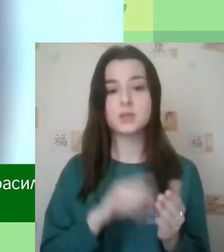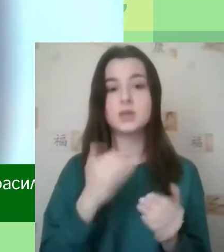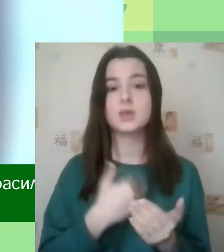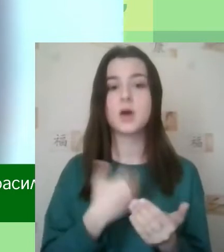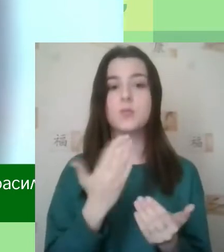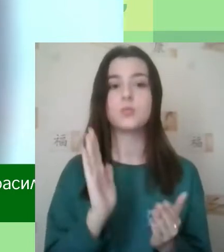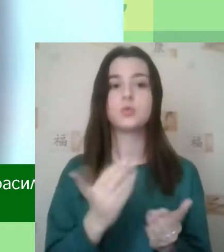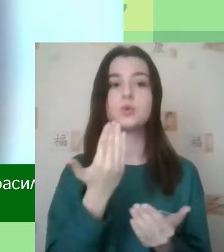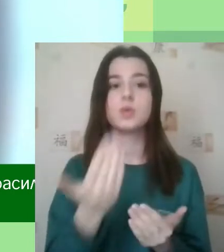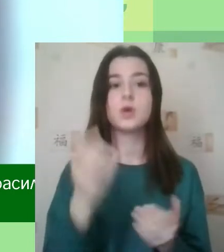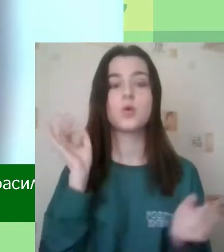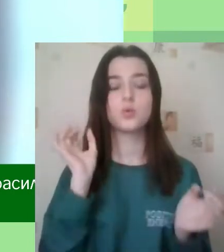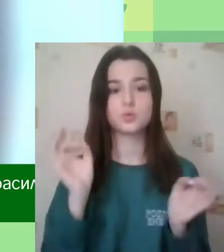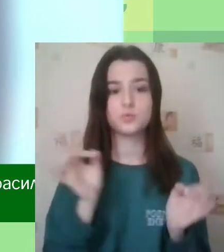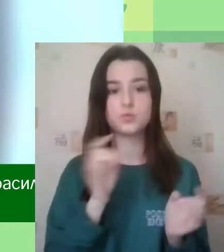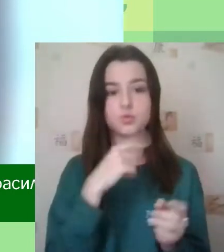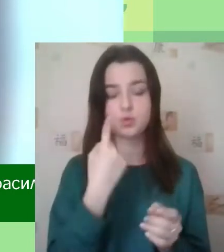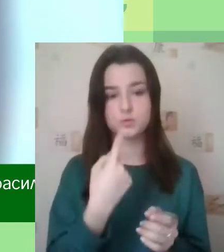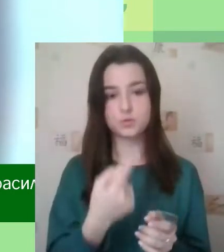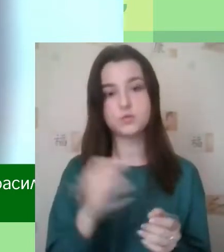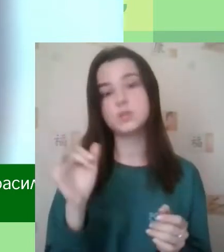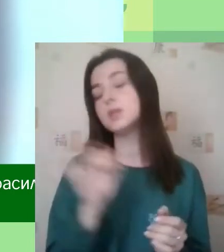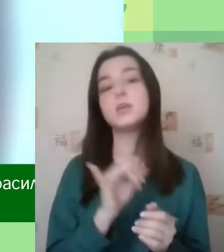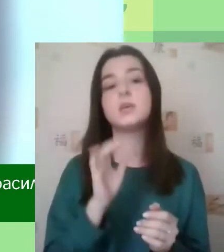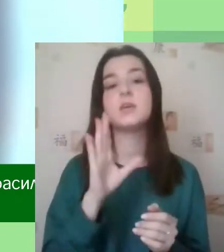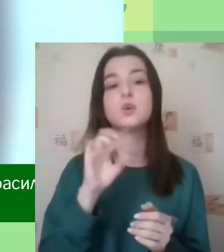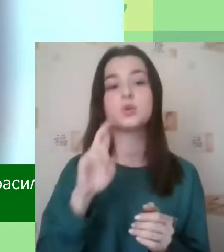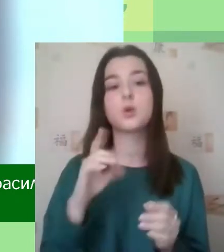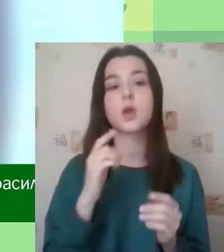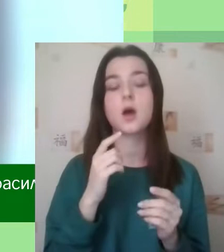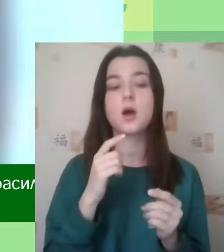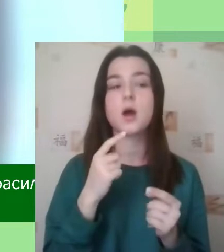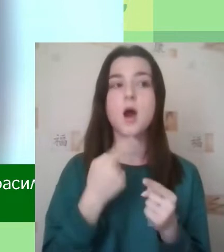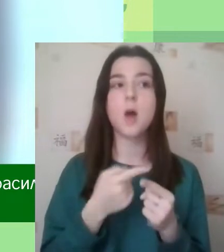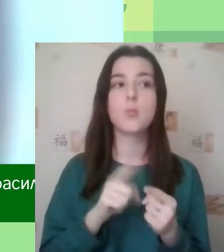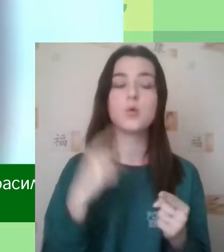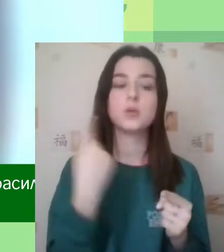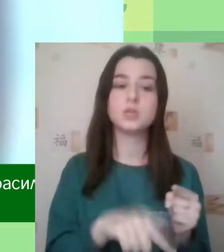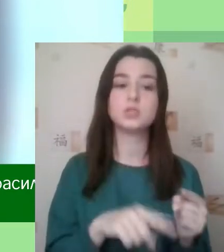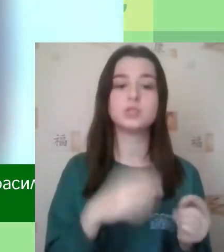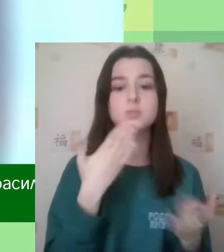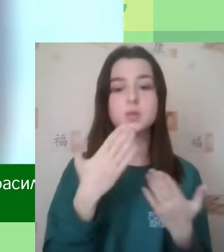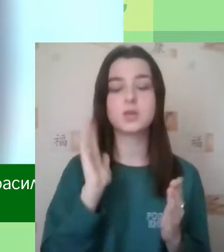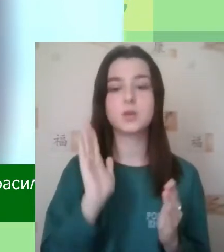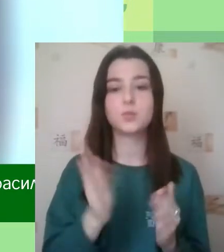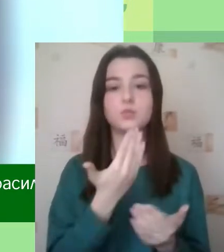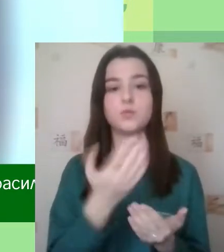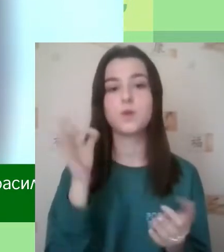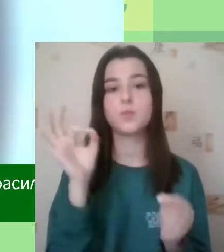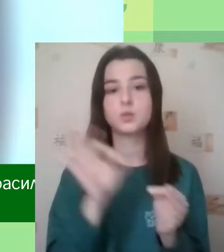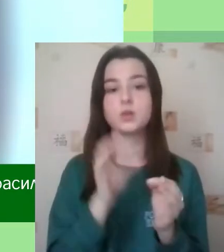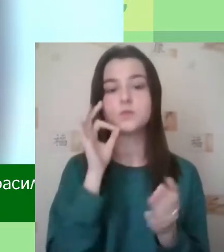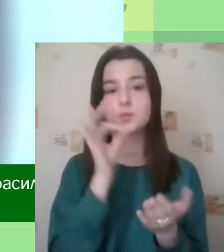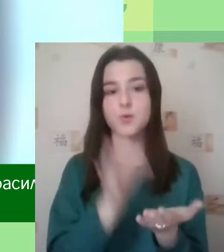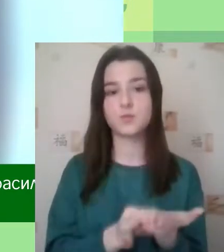їх озвучувати, і Вікторія або інші спікери, які будуть після Вікторії, зможуть вам зразу відповісти. Тому не